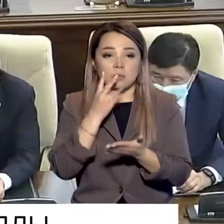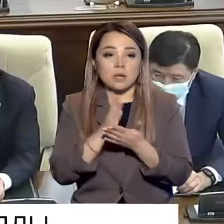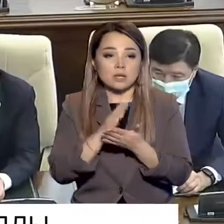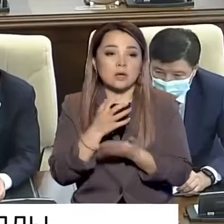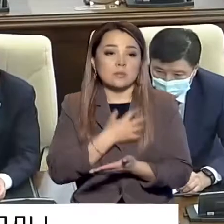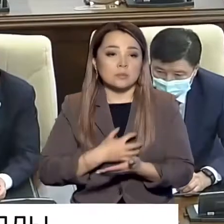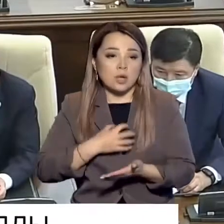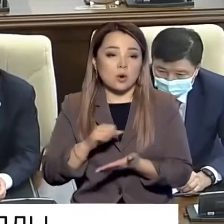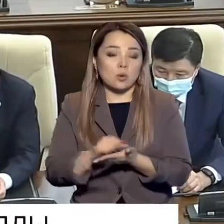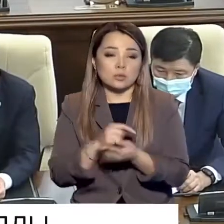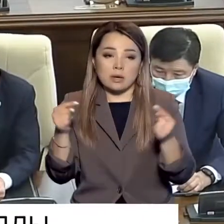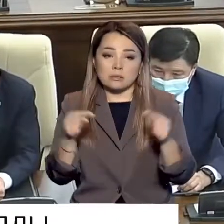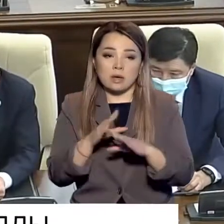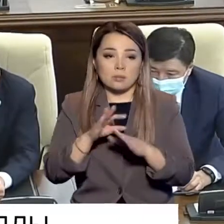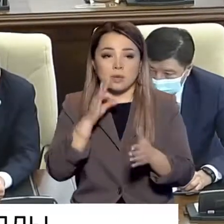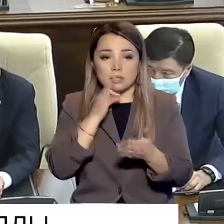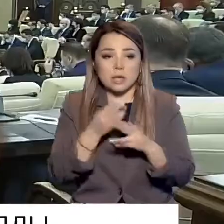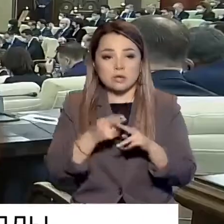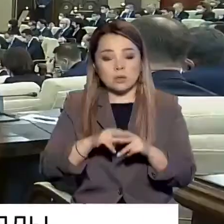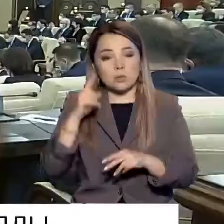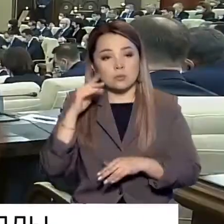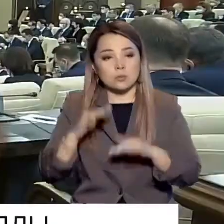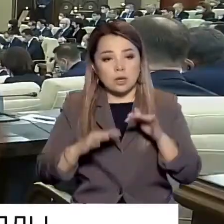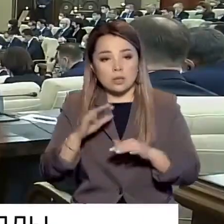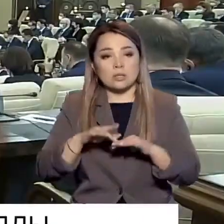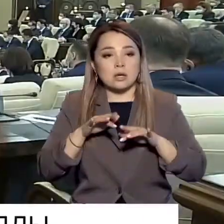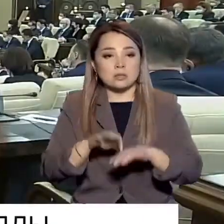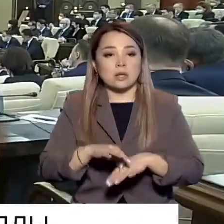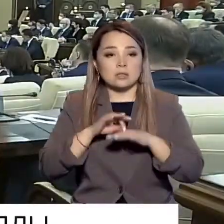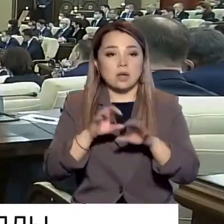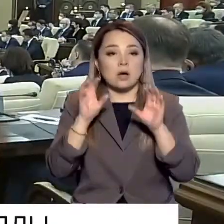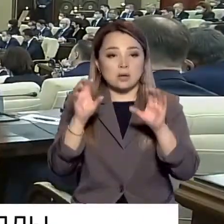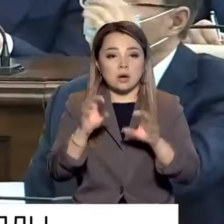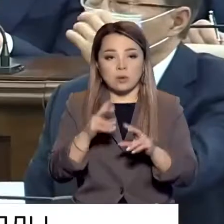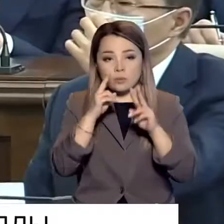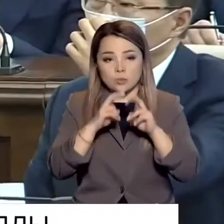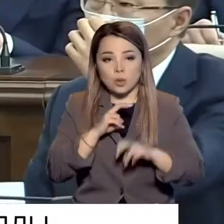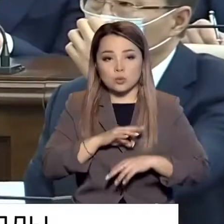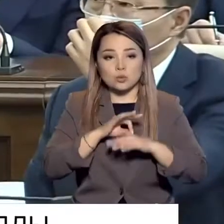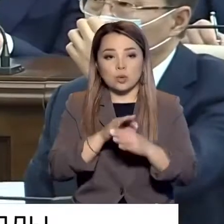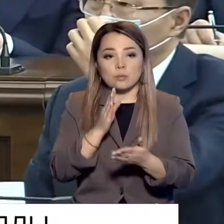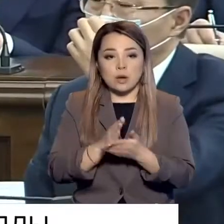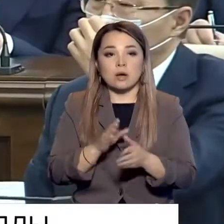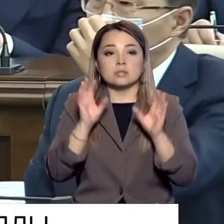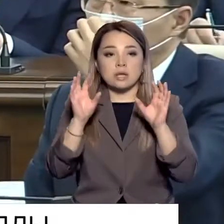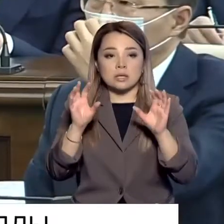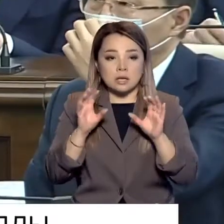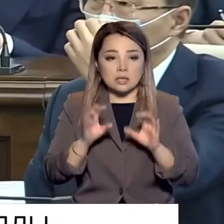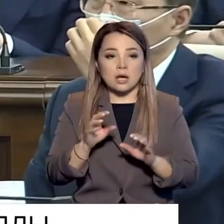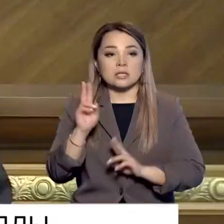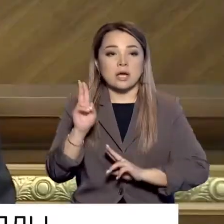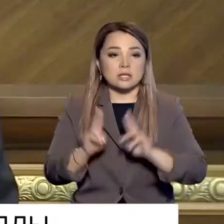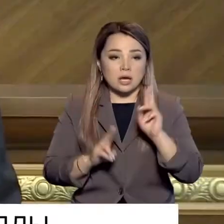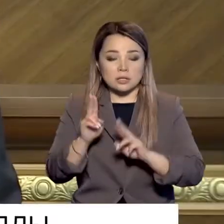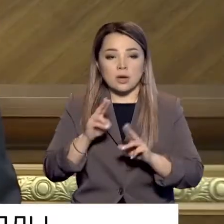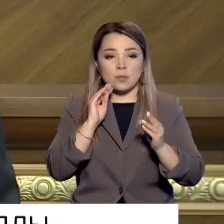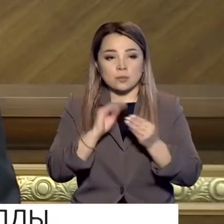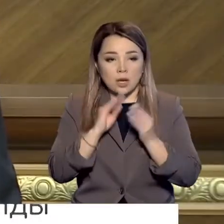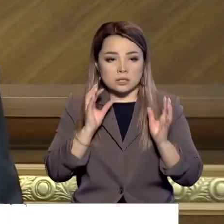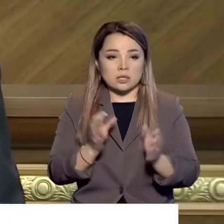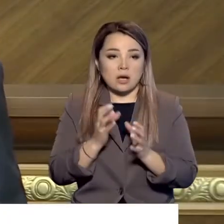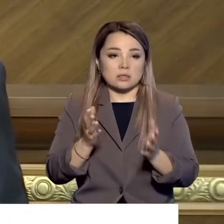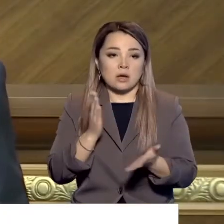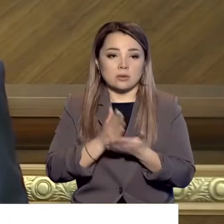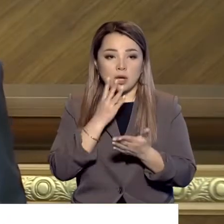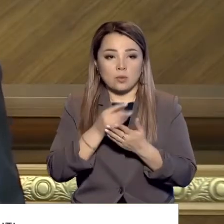kujatka say kelmese şe. Onday kümänd isterdi konstitusiyalık sot karau kerek. Ata zaŋ erejelerinin mültüksüz saktaluun